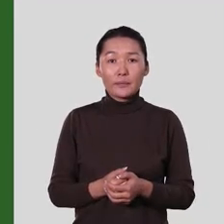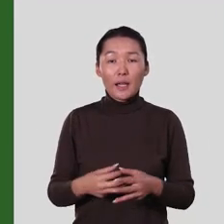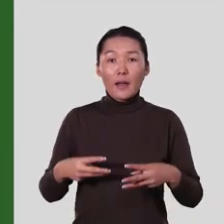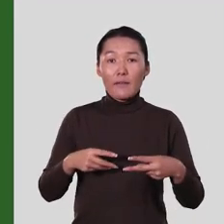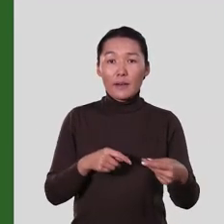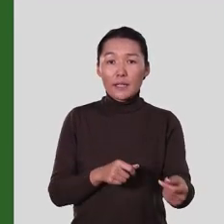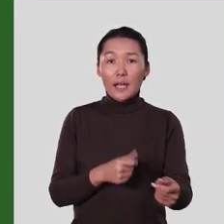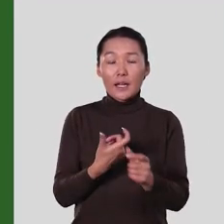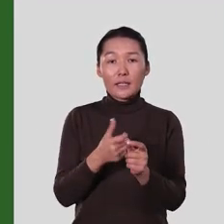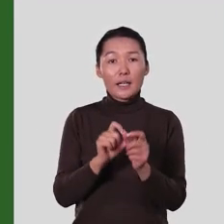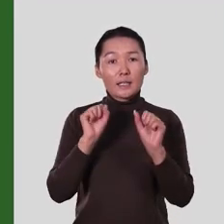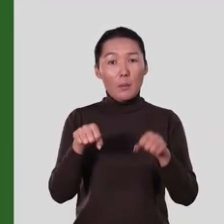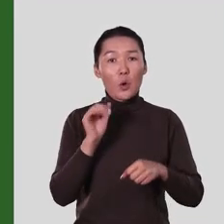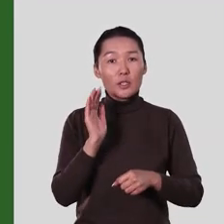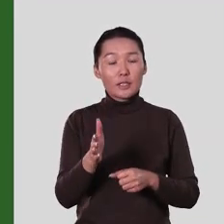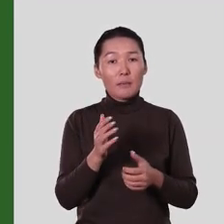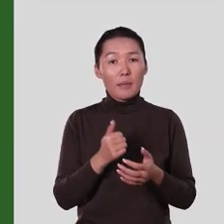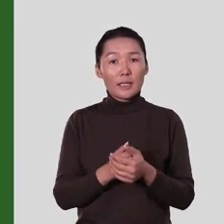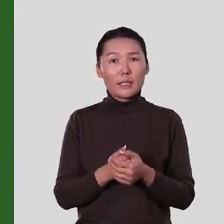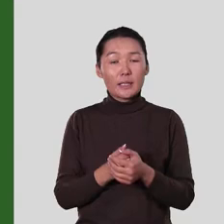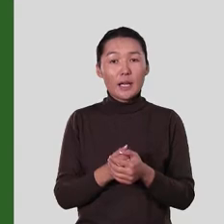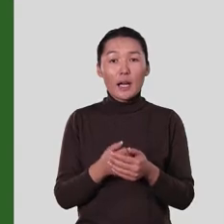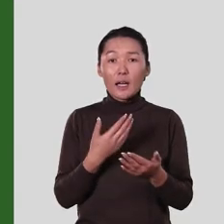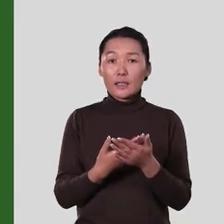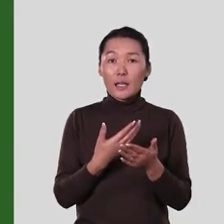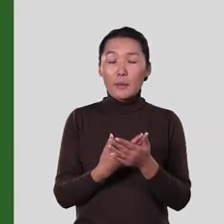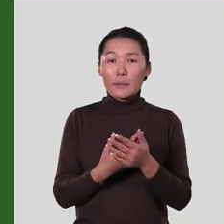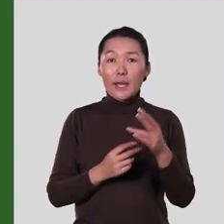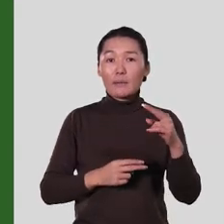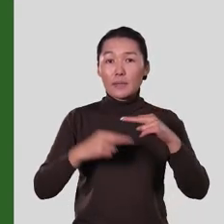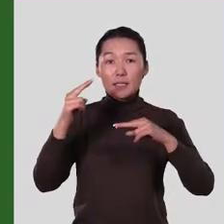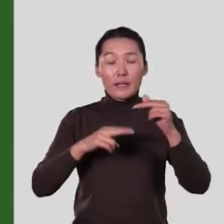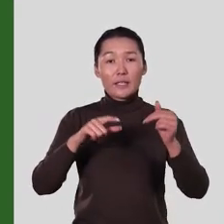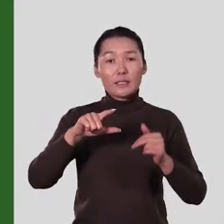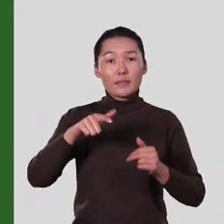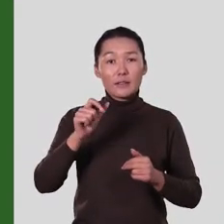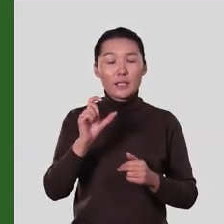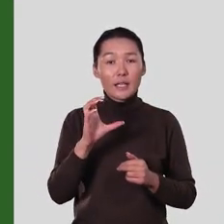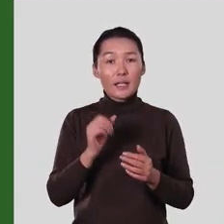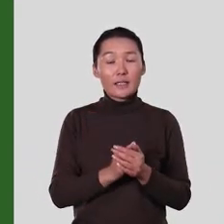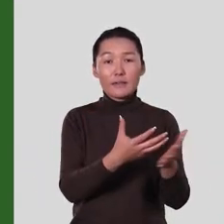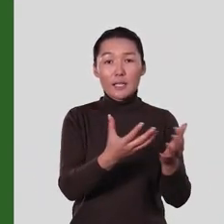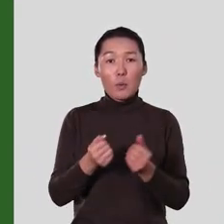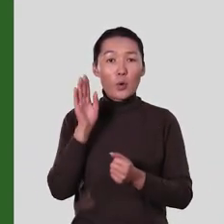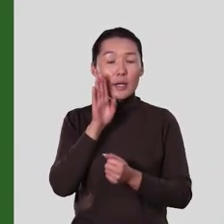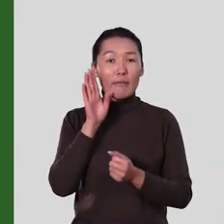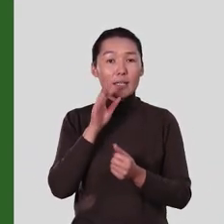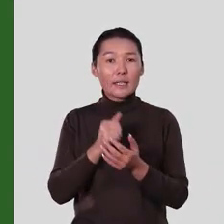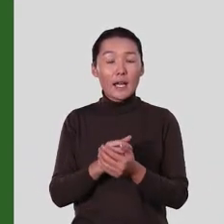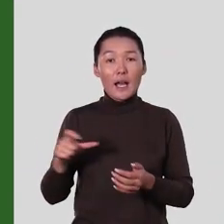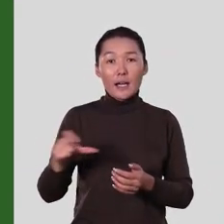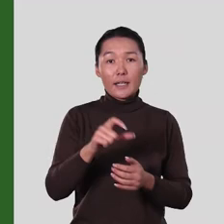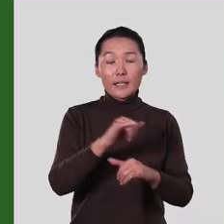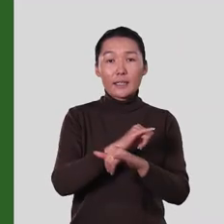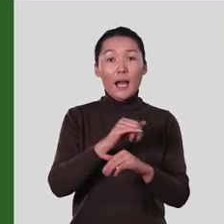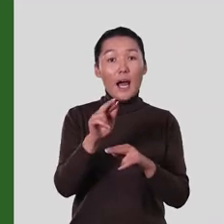Влияние это может быть как непосредственным, например, при строительстве ГЭС, заборе воды рек для орошения, так